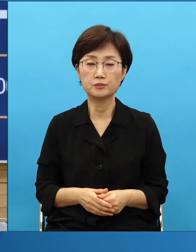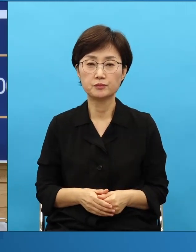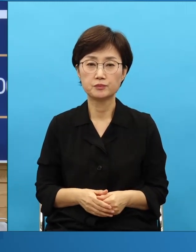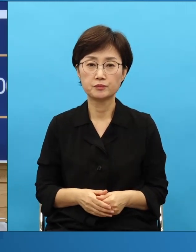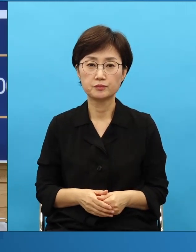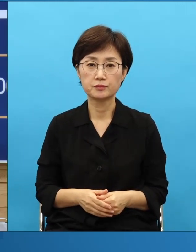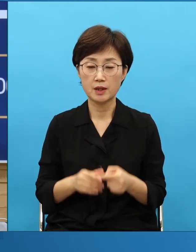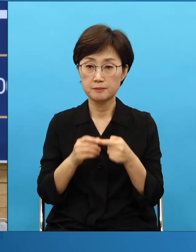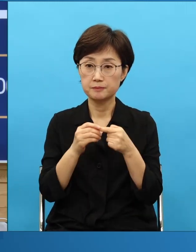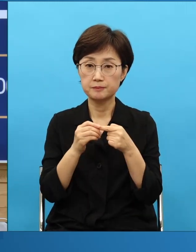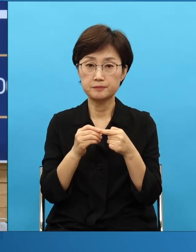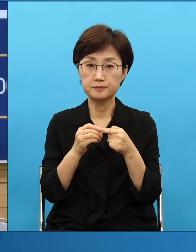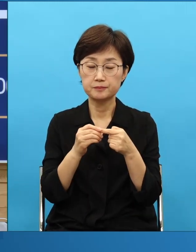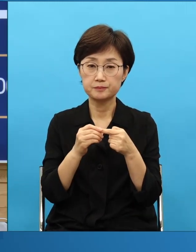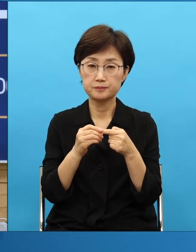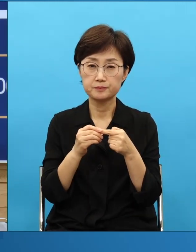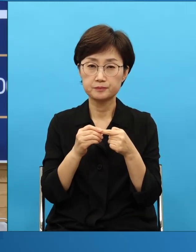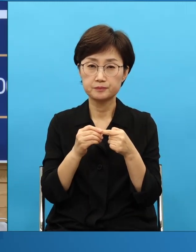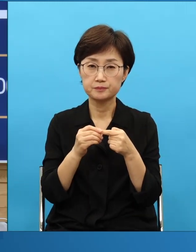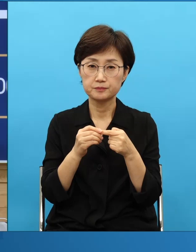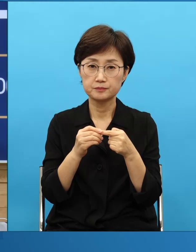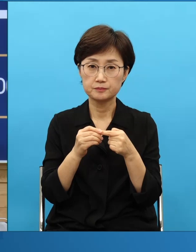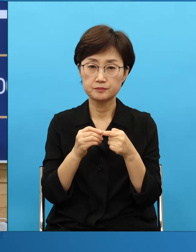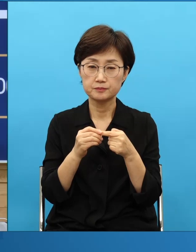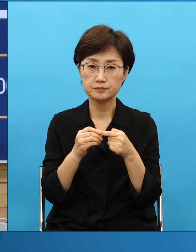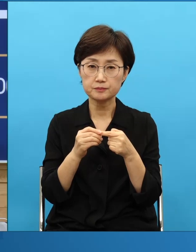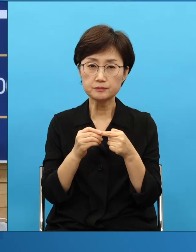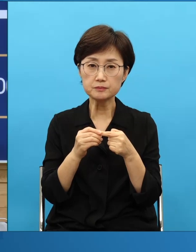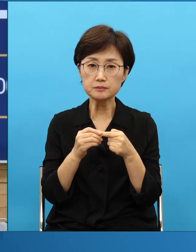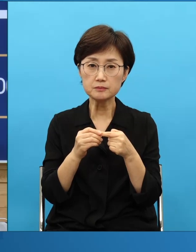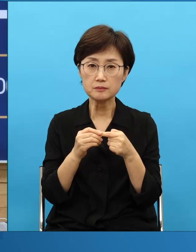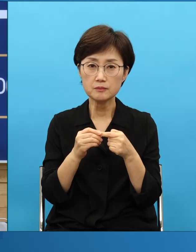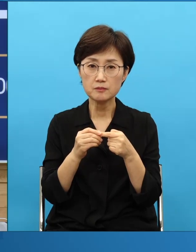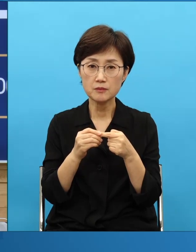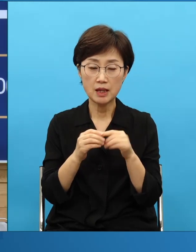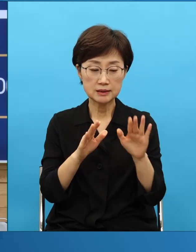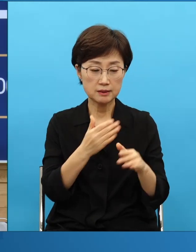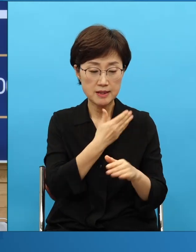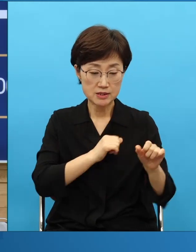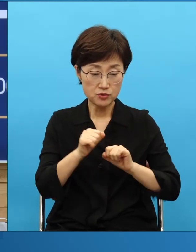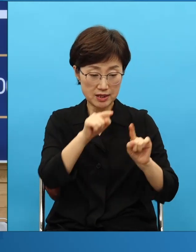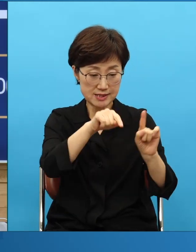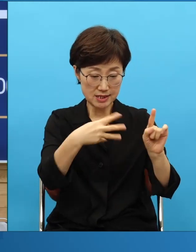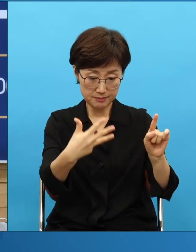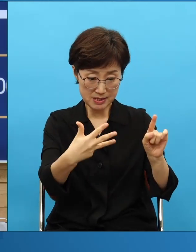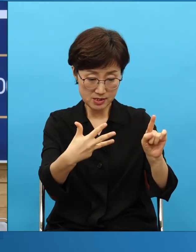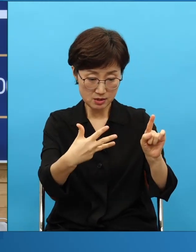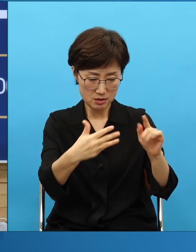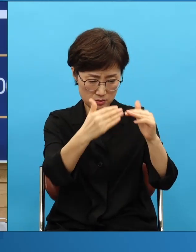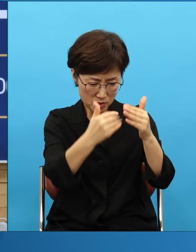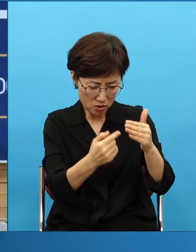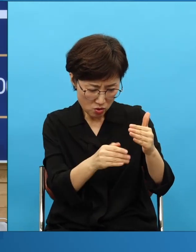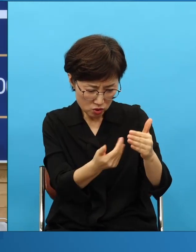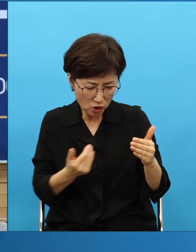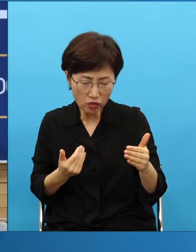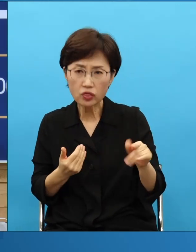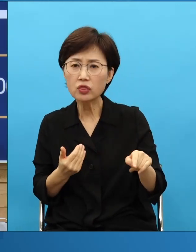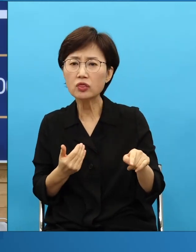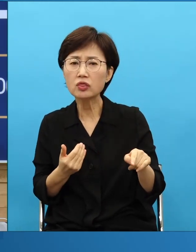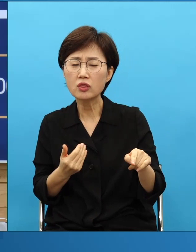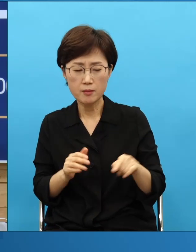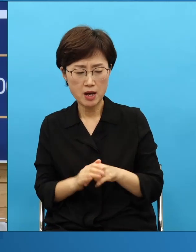first. 하나는 엄청난 핍박이 예고되는 상황입니다. First, it is the perception that a